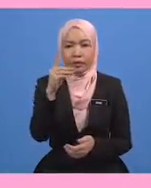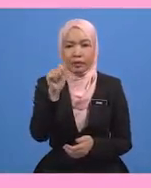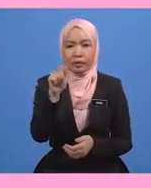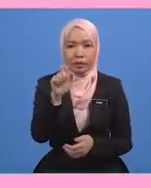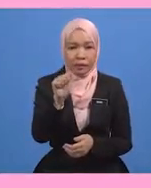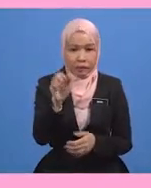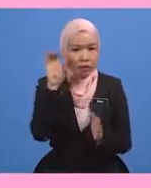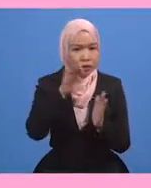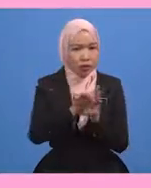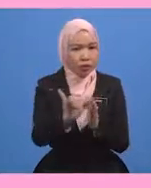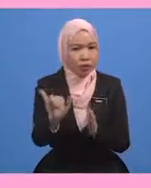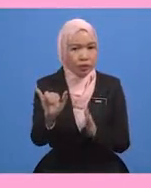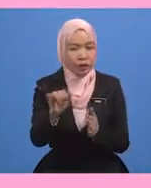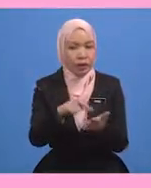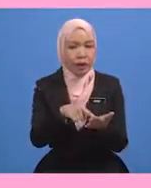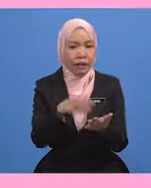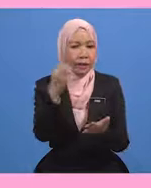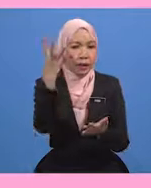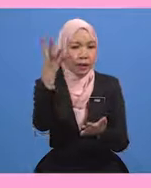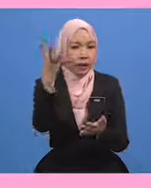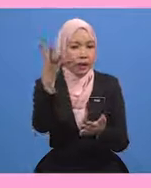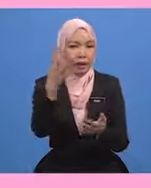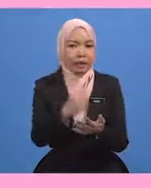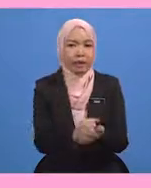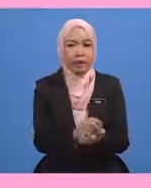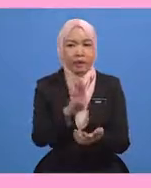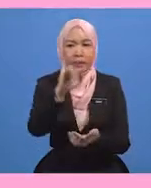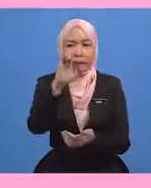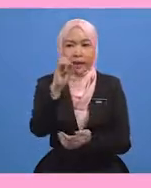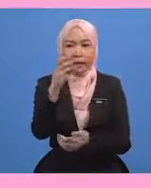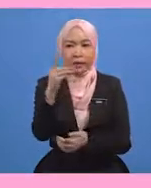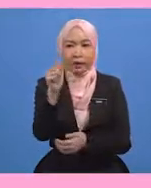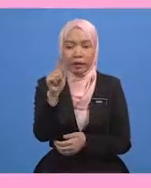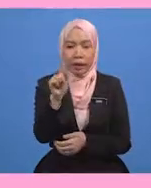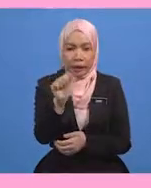nyatakan riwayat hidup tokoh Hamka. Empat markah.